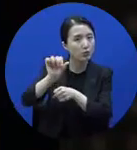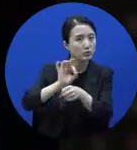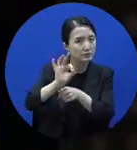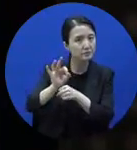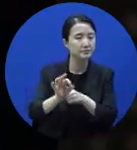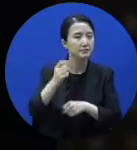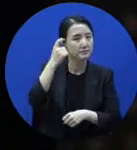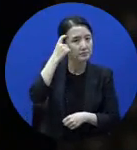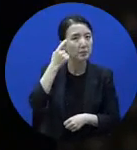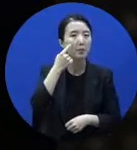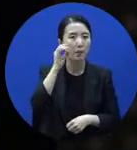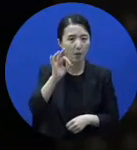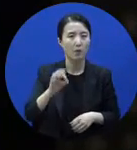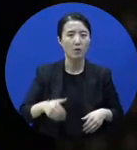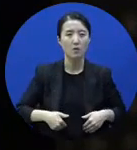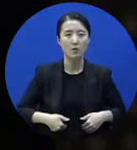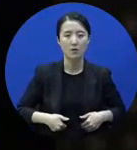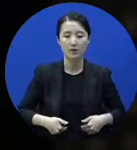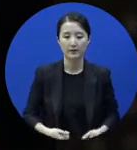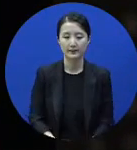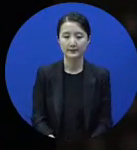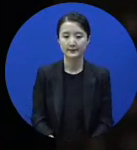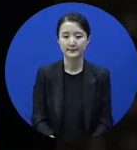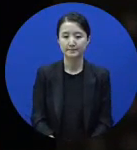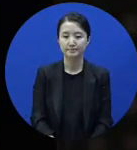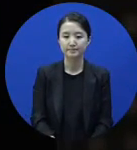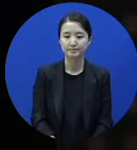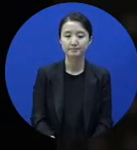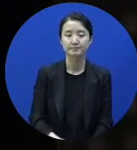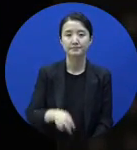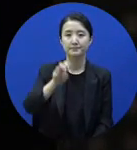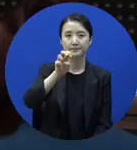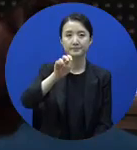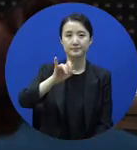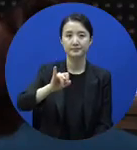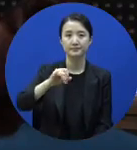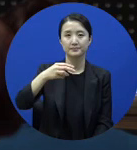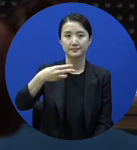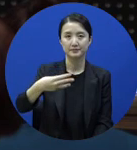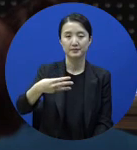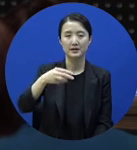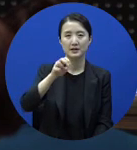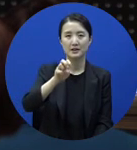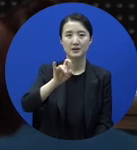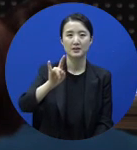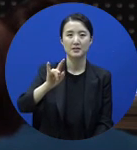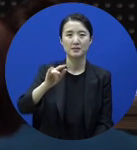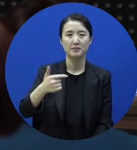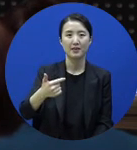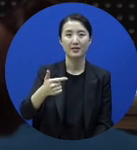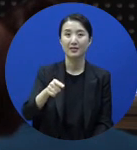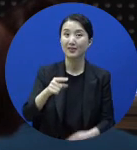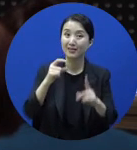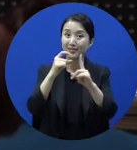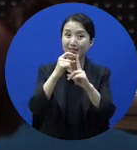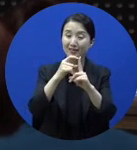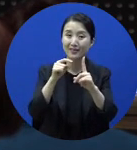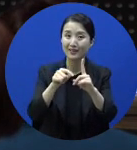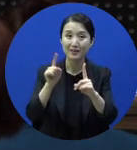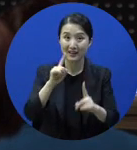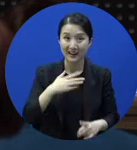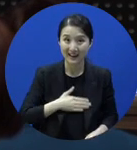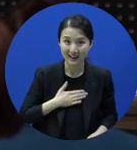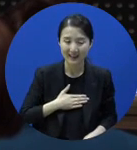혹시 아세요? 어디 방송에도 보면 이제 안 가려고 하는 사람 어떻게 해요? 막 밀어버리죠? 네, 밀어버리는